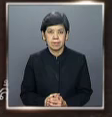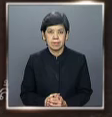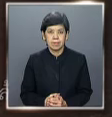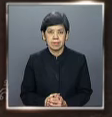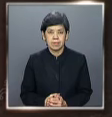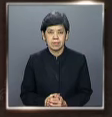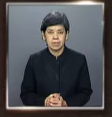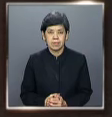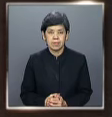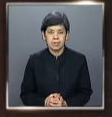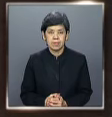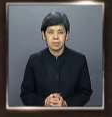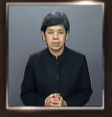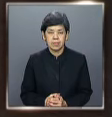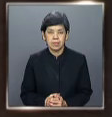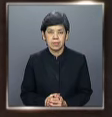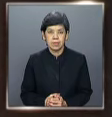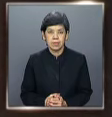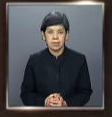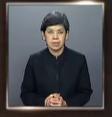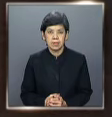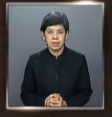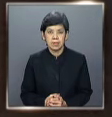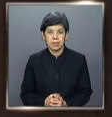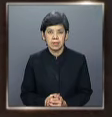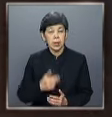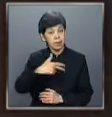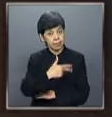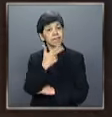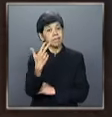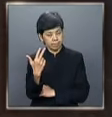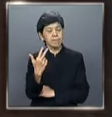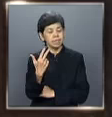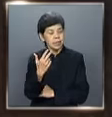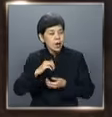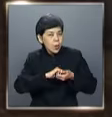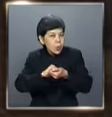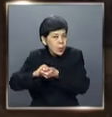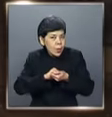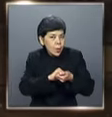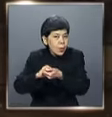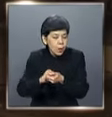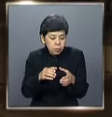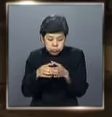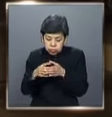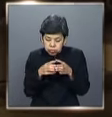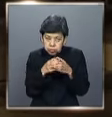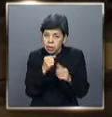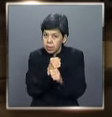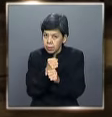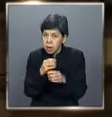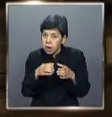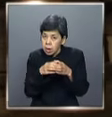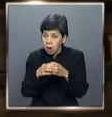อาจจะเป็นเพราะดวงตาทั้งสองดวงนั้นไม่ดี ไทย PBS จึงได้ร่วมมือกับเครือข่ายคนทำงานด้านเด็กเ